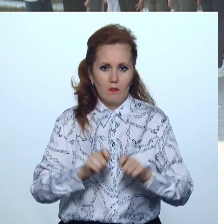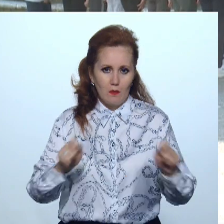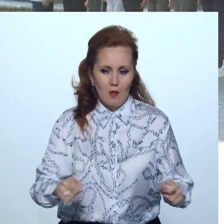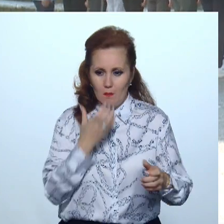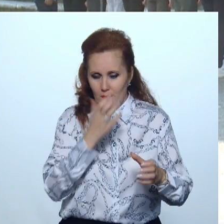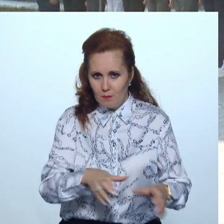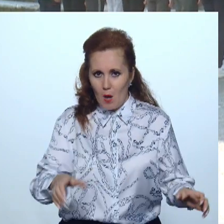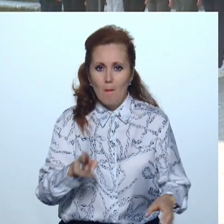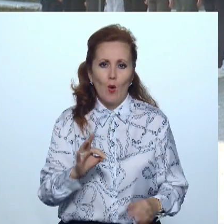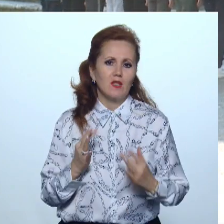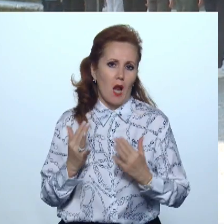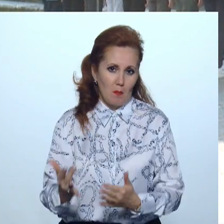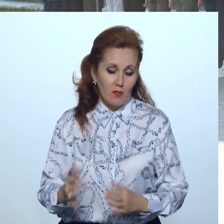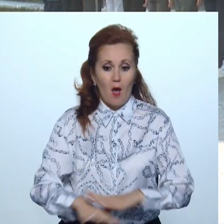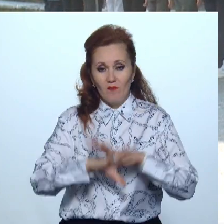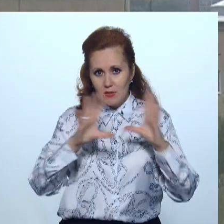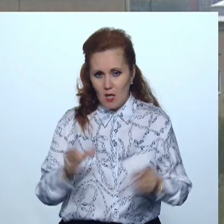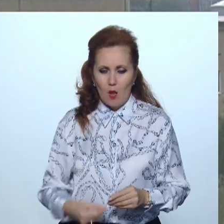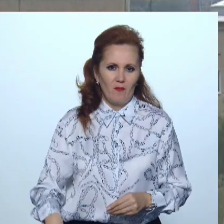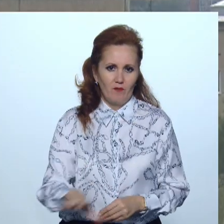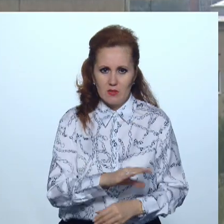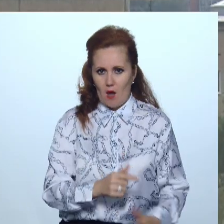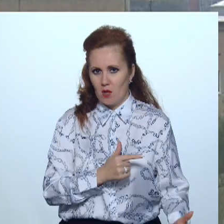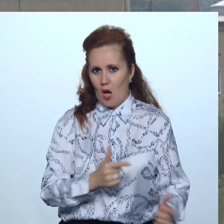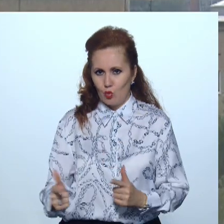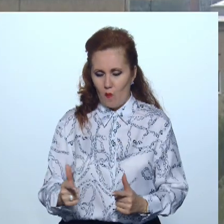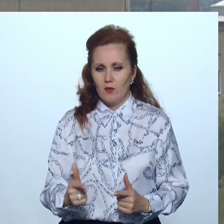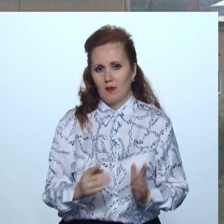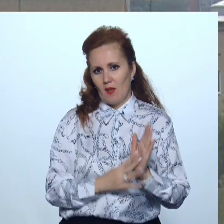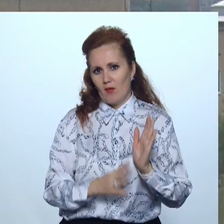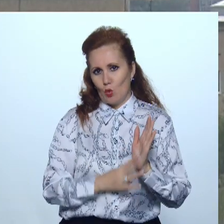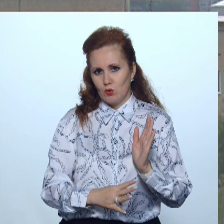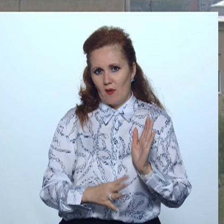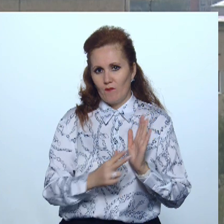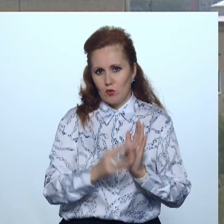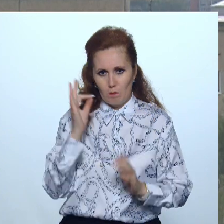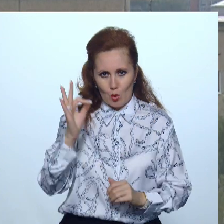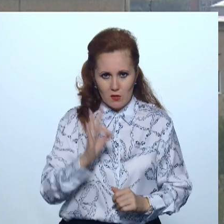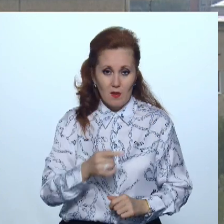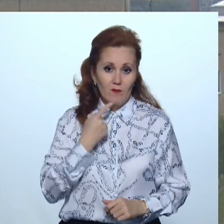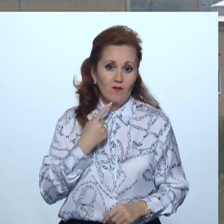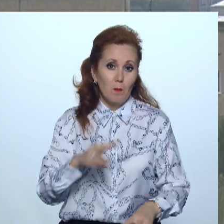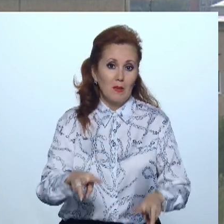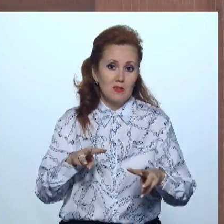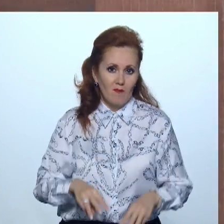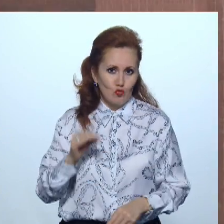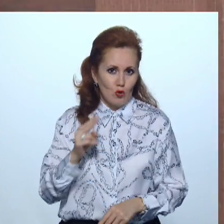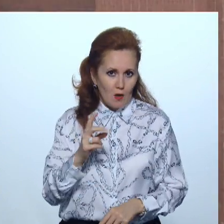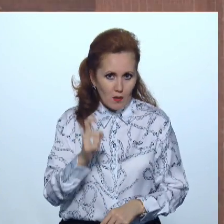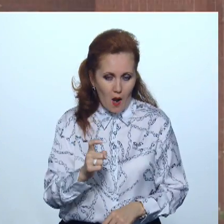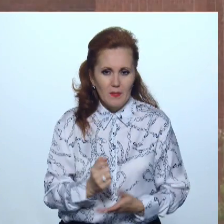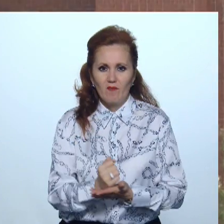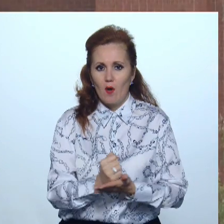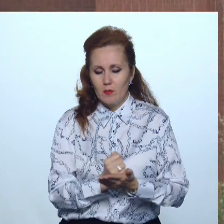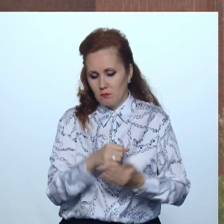готовность республики к отопительному сезону в Министерстве строительства и ЖКХ оценивают на 98%. Сформированы запасы основного